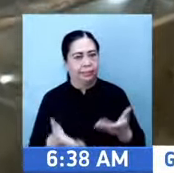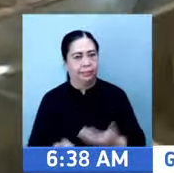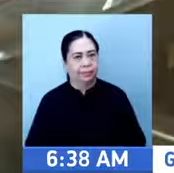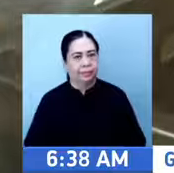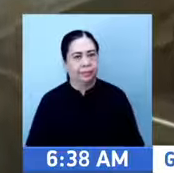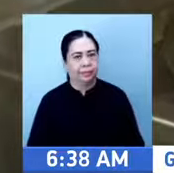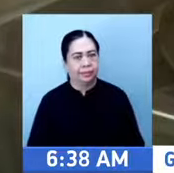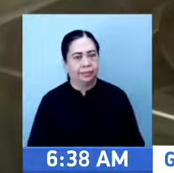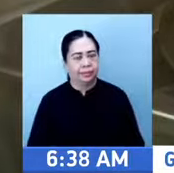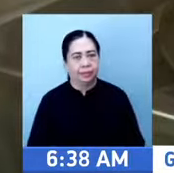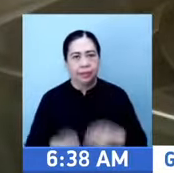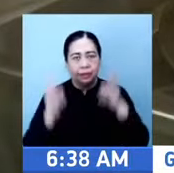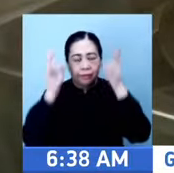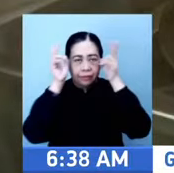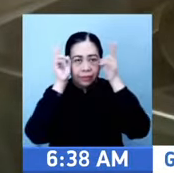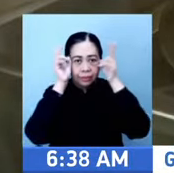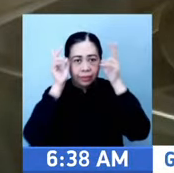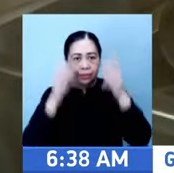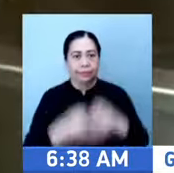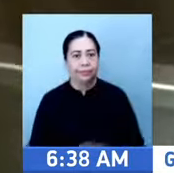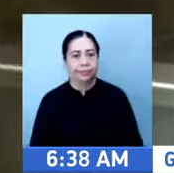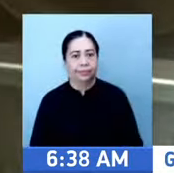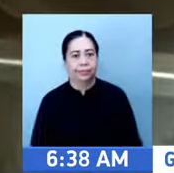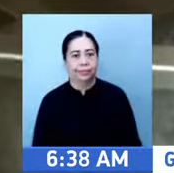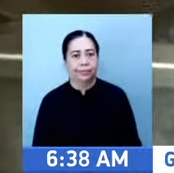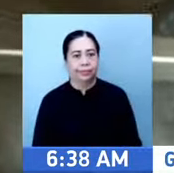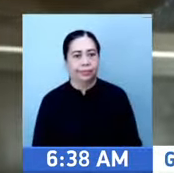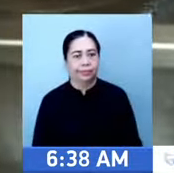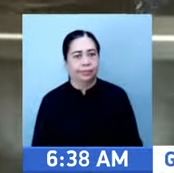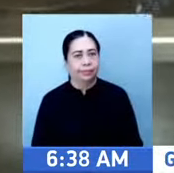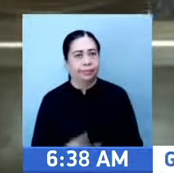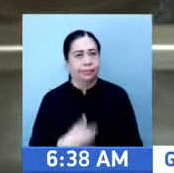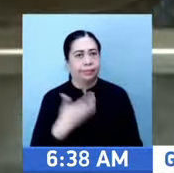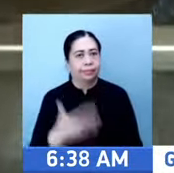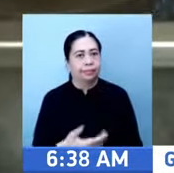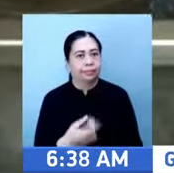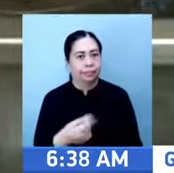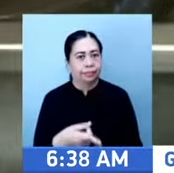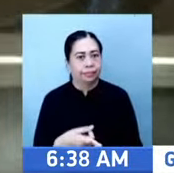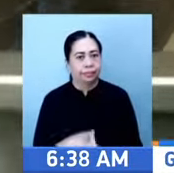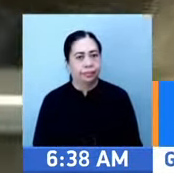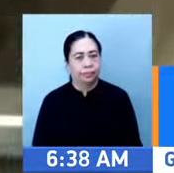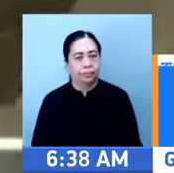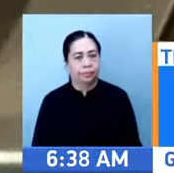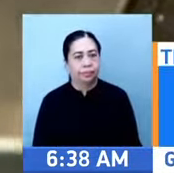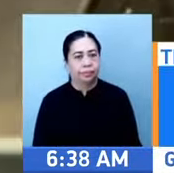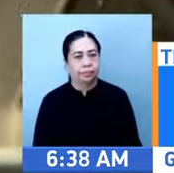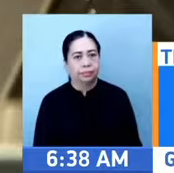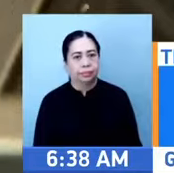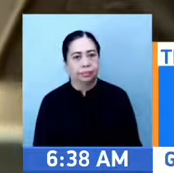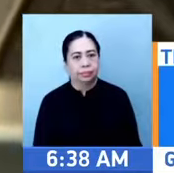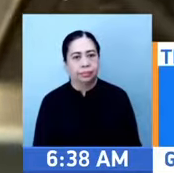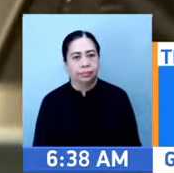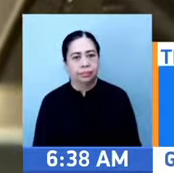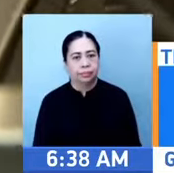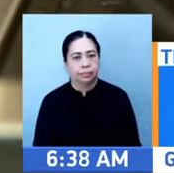vegetable component. Yeah. Alright. Anong gagawin natin dyan, Sir? Sauce. Yung ginoril natin na